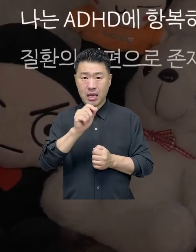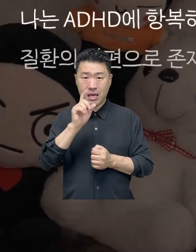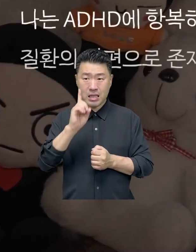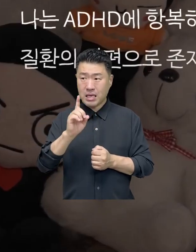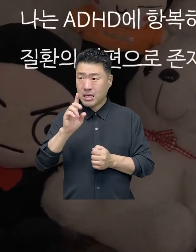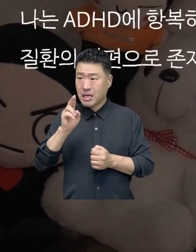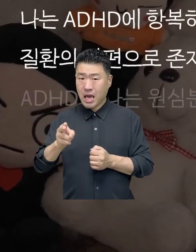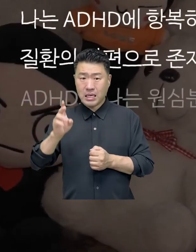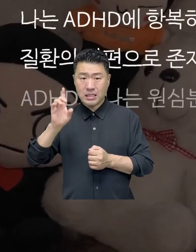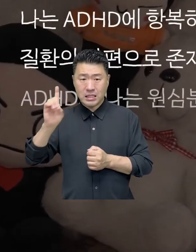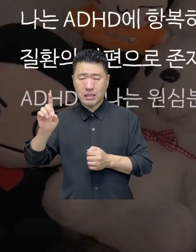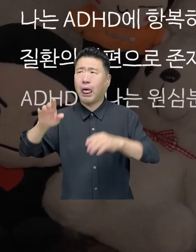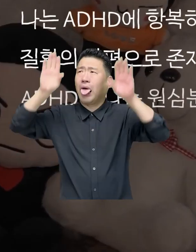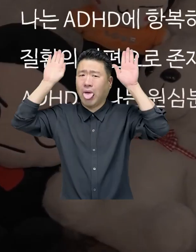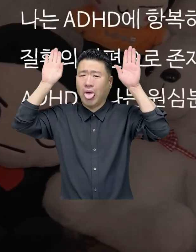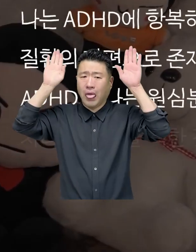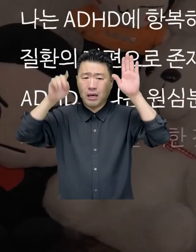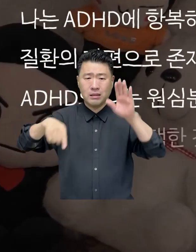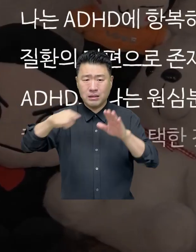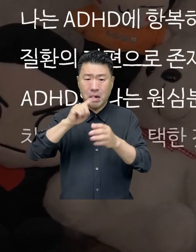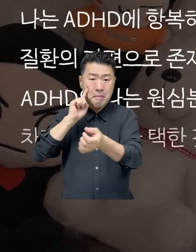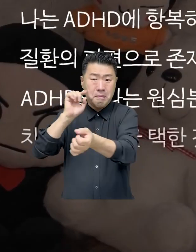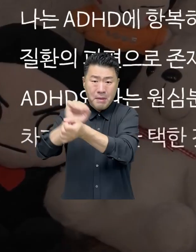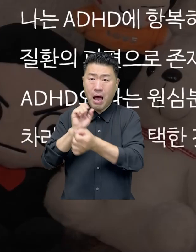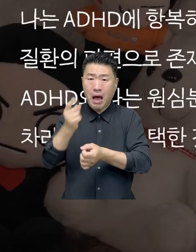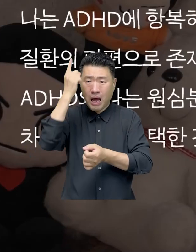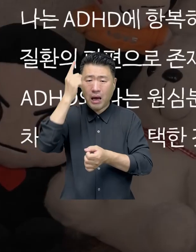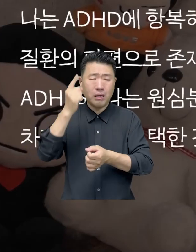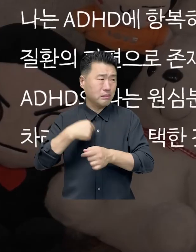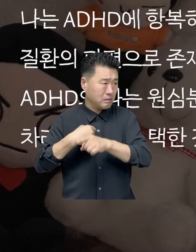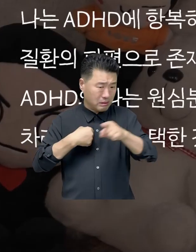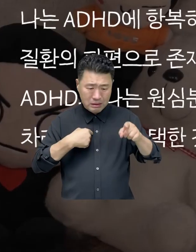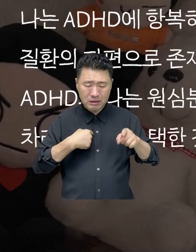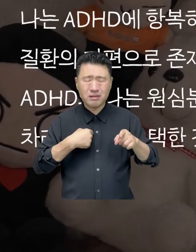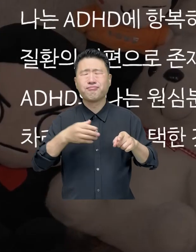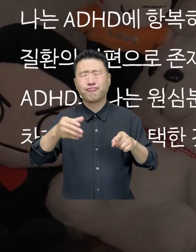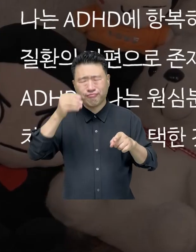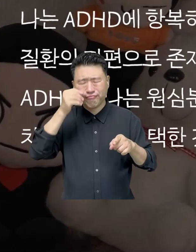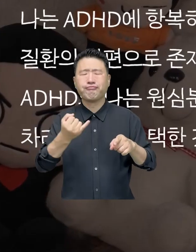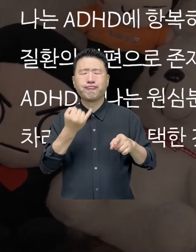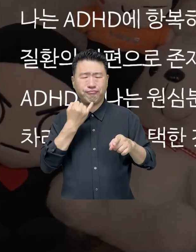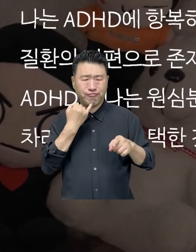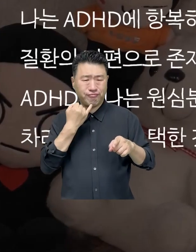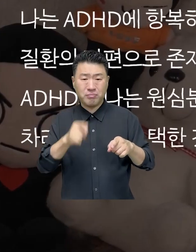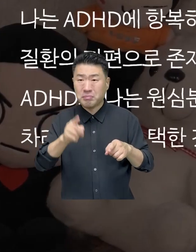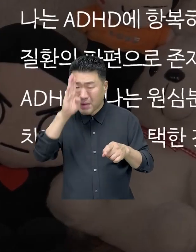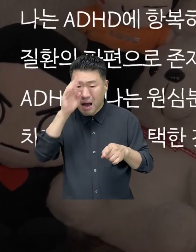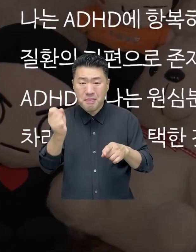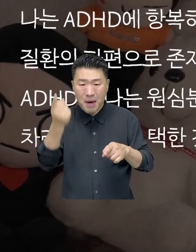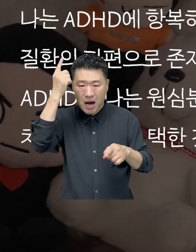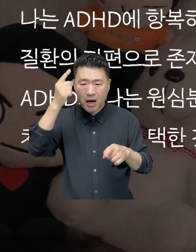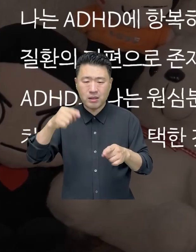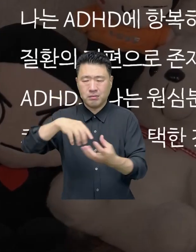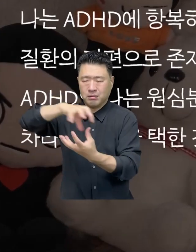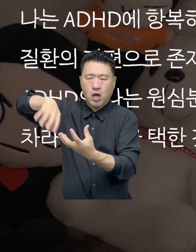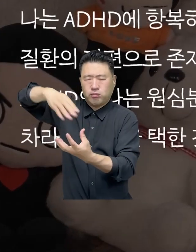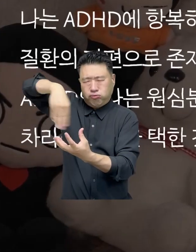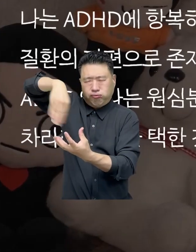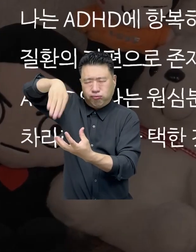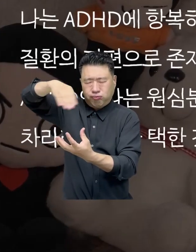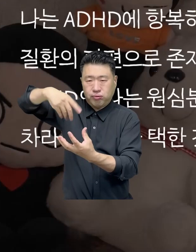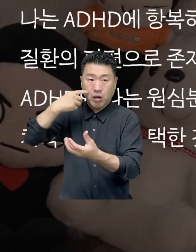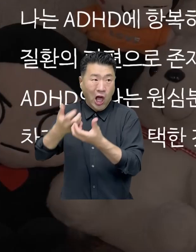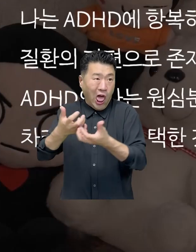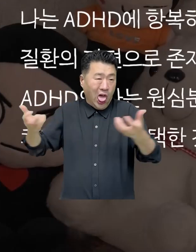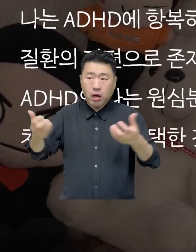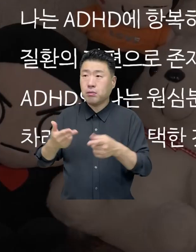나는 ADHD에 항복하고 질환의 파편으로 존재하는 모든 나를 인정하기로 했다. ADHD와 나는